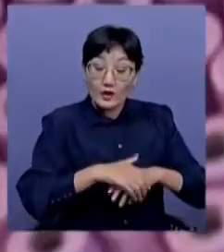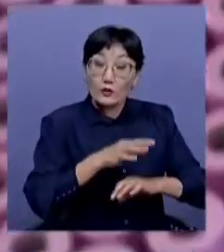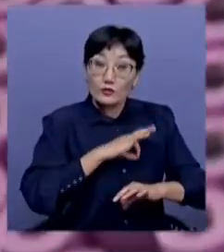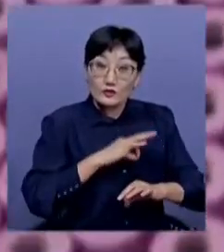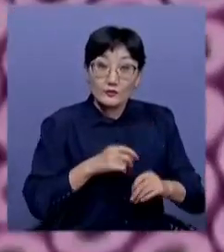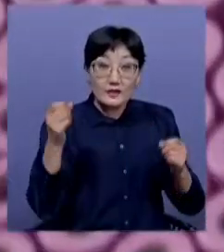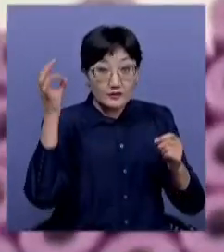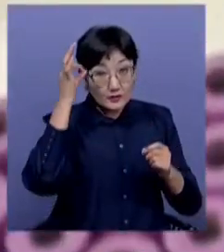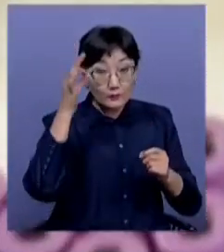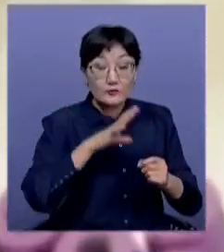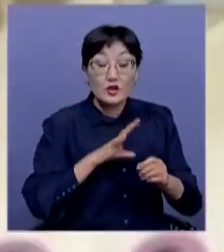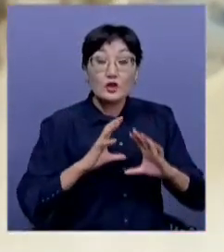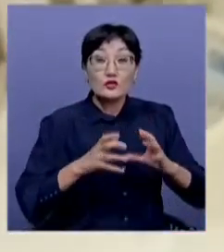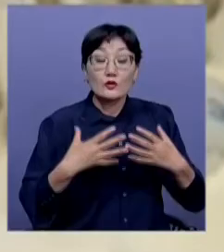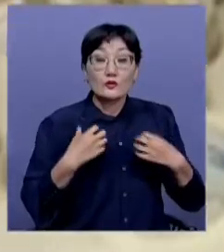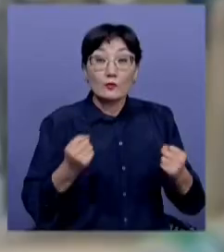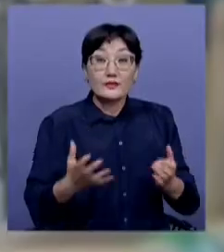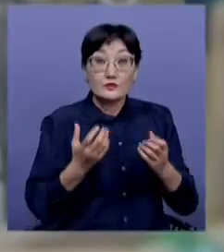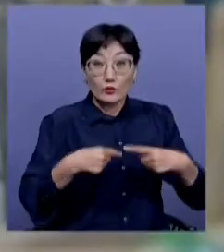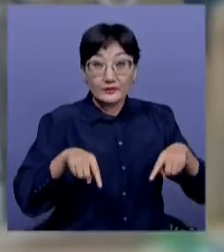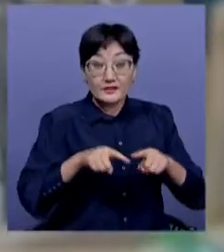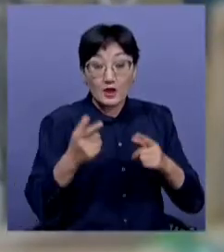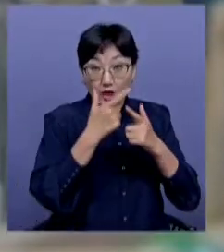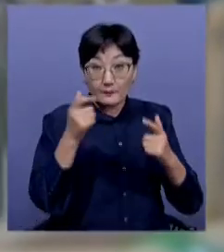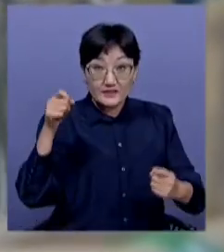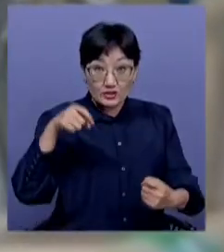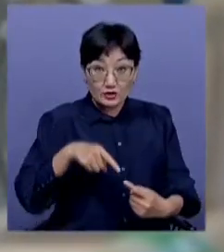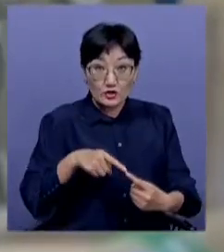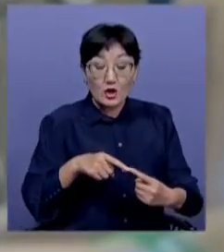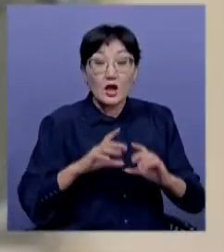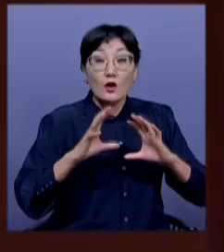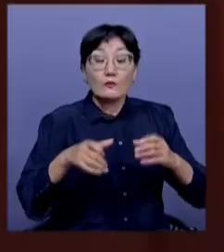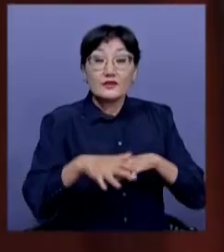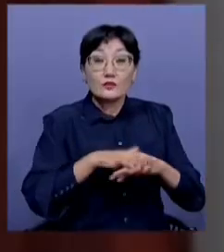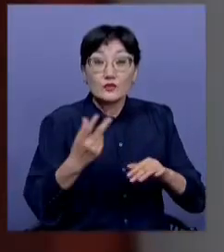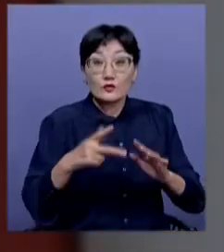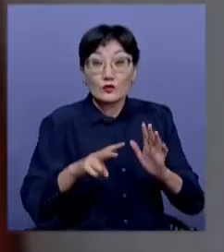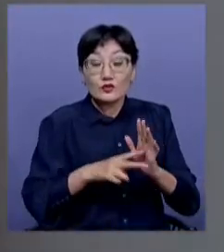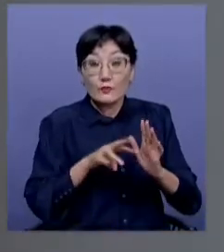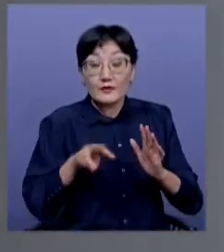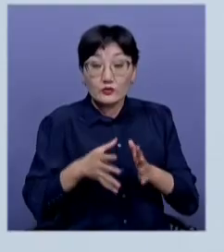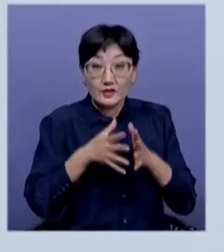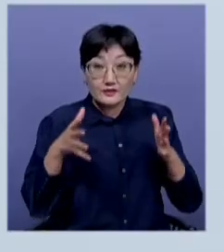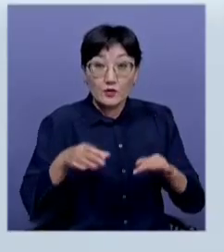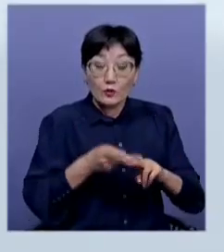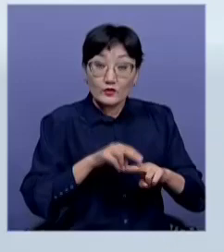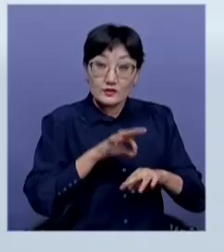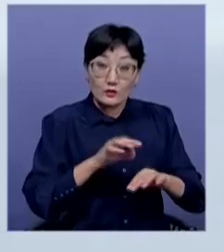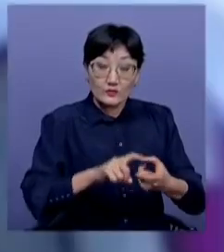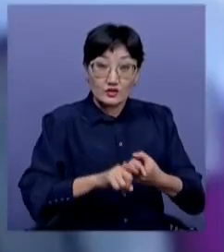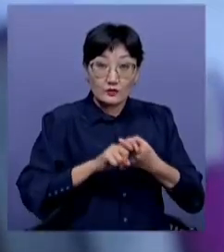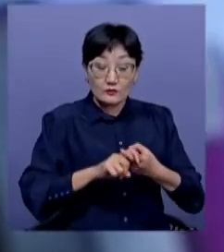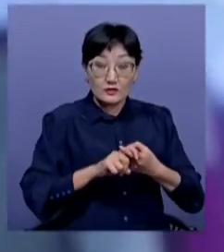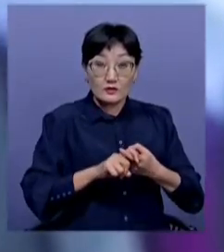керектігін еске салды. Дүниежүзілік денсаулық сақтау ұйымының ақпаратына сай, жаһан жұртының 37 миллионнан астамы аталған